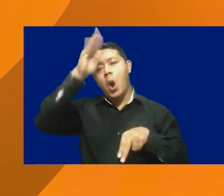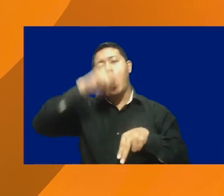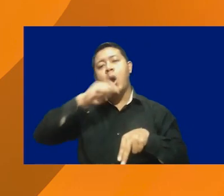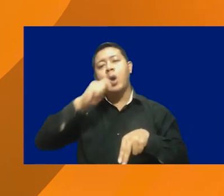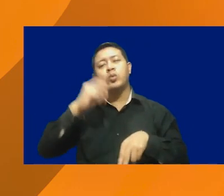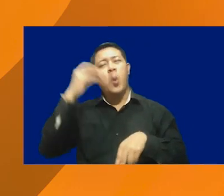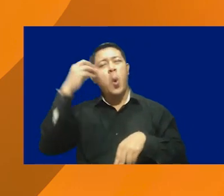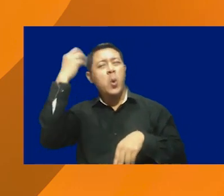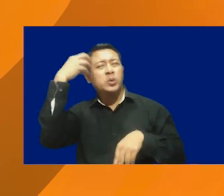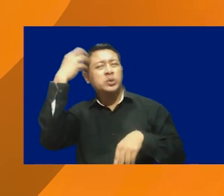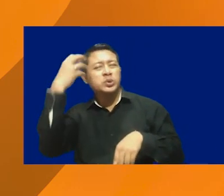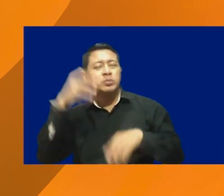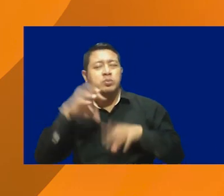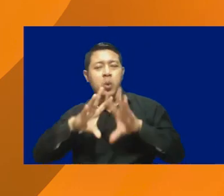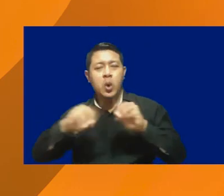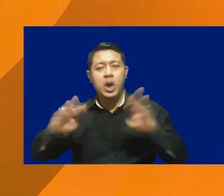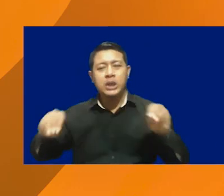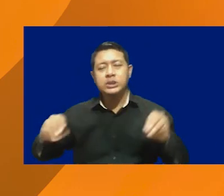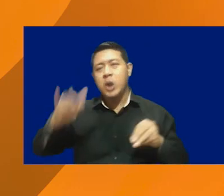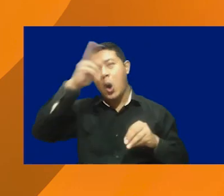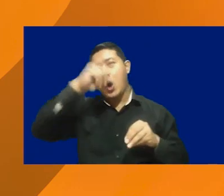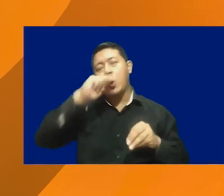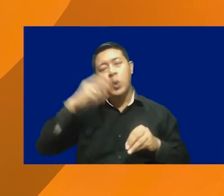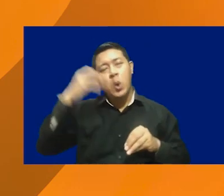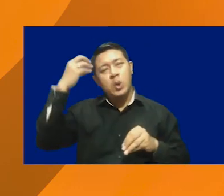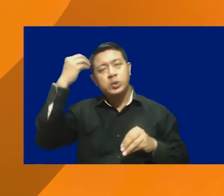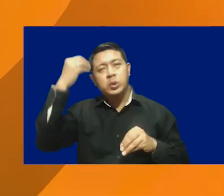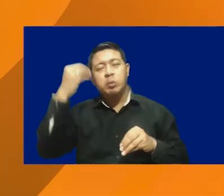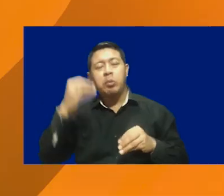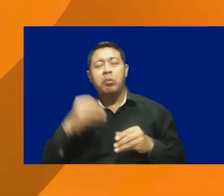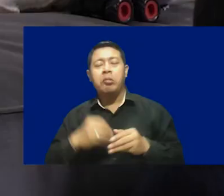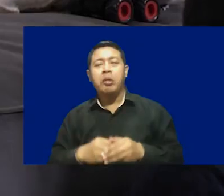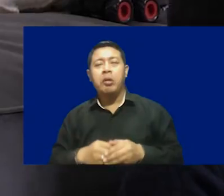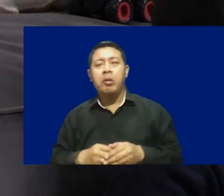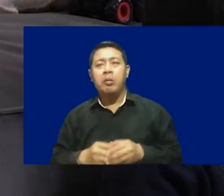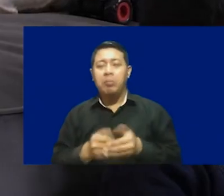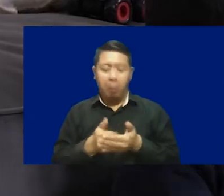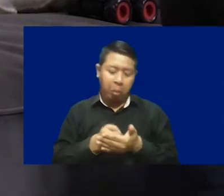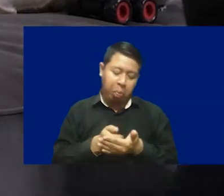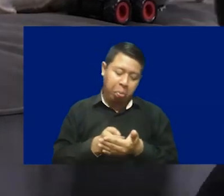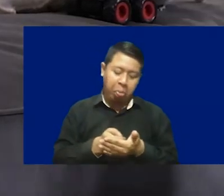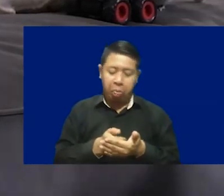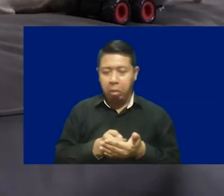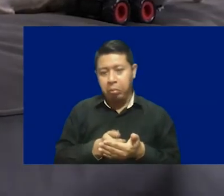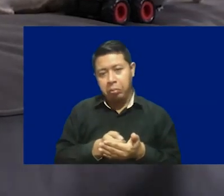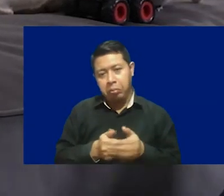tua. Orang tua yang sibuk kerja barangkali, atau orang tua yang sibuk dengan